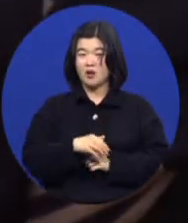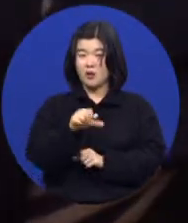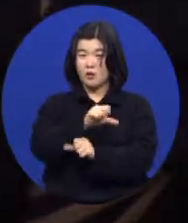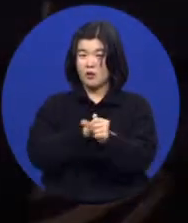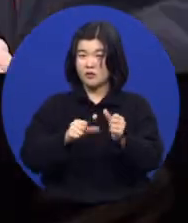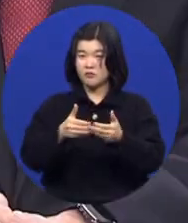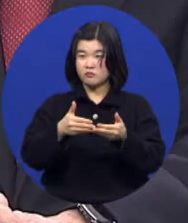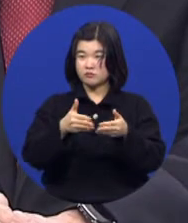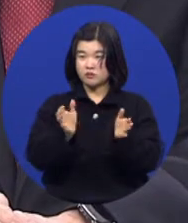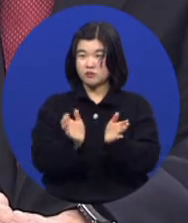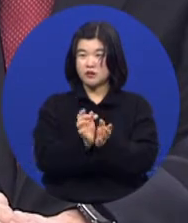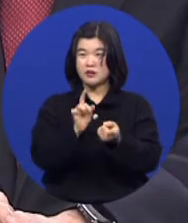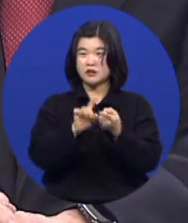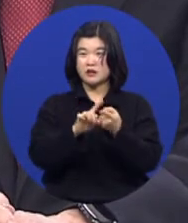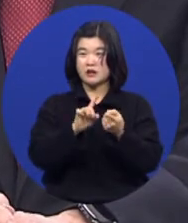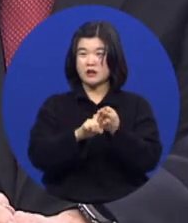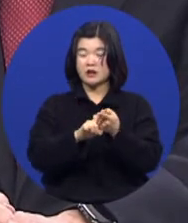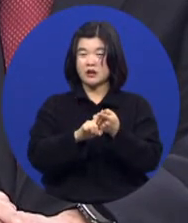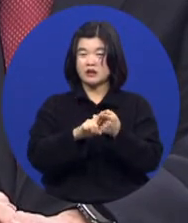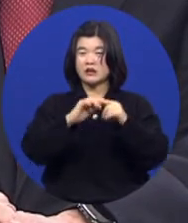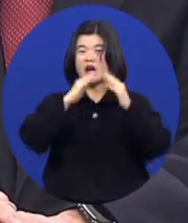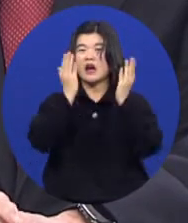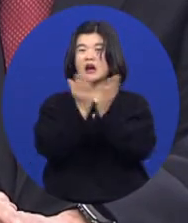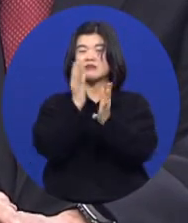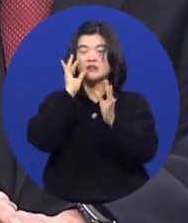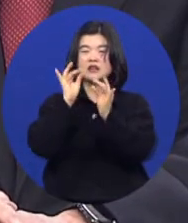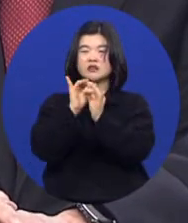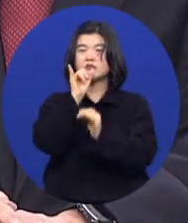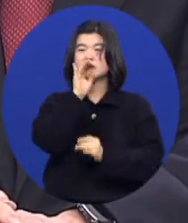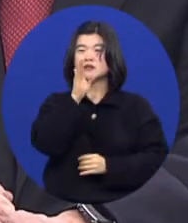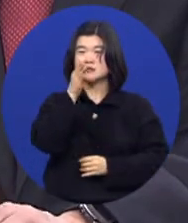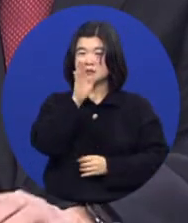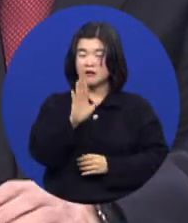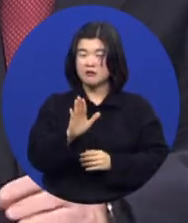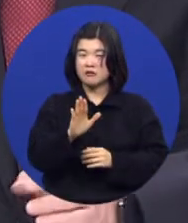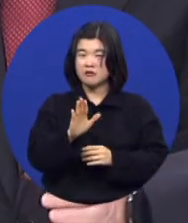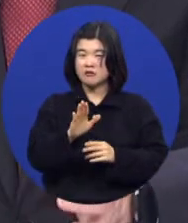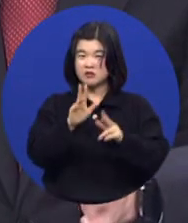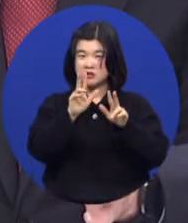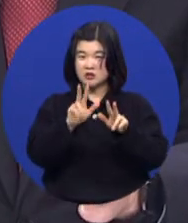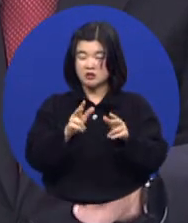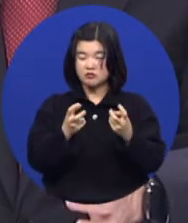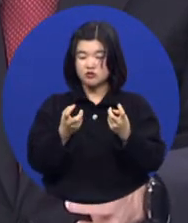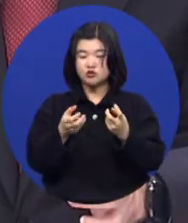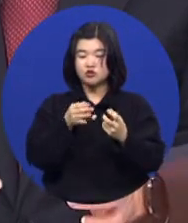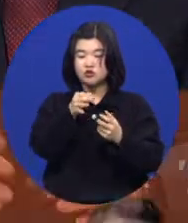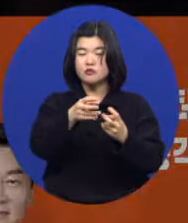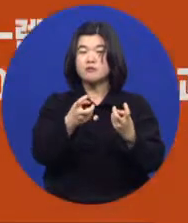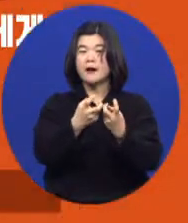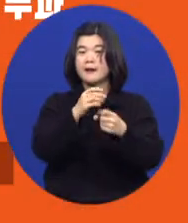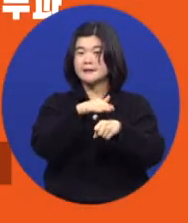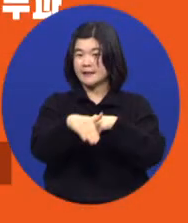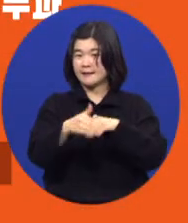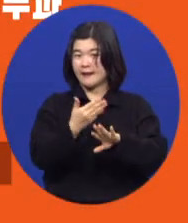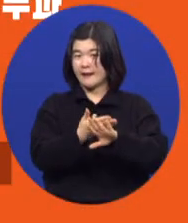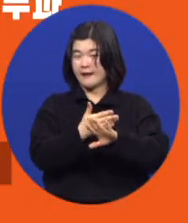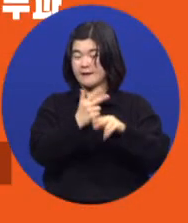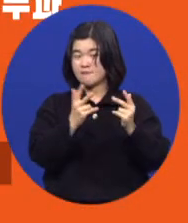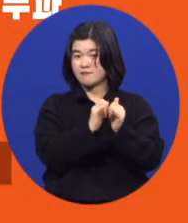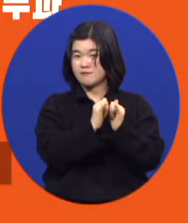환경보전 기여금 도입에 대해서는 네 후보 모두 찬성했지만 부과 방식에서 차이를 보였습니다. 이재명